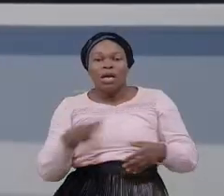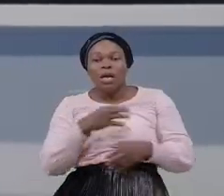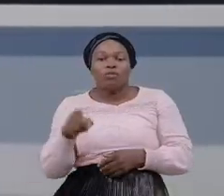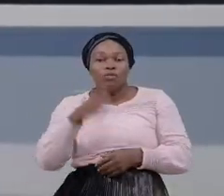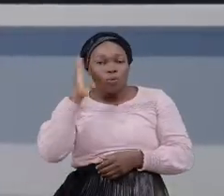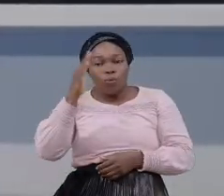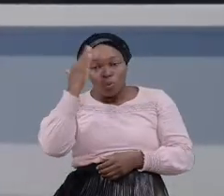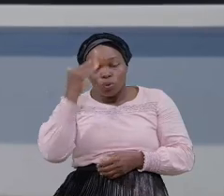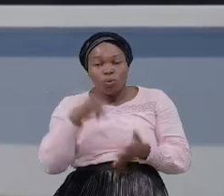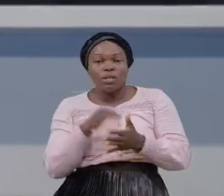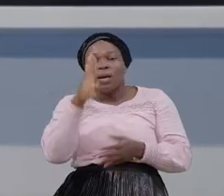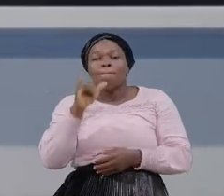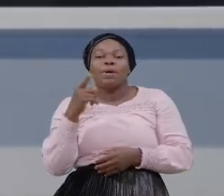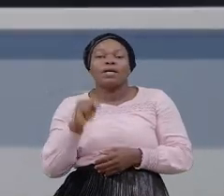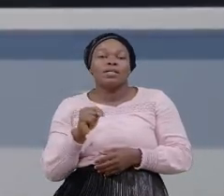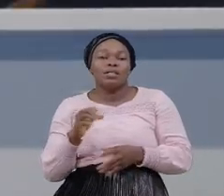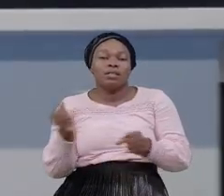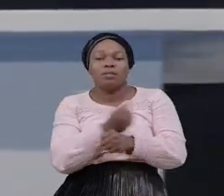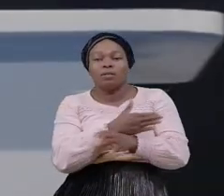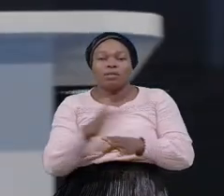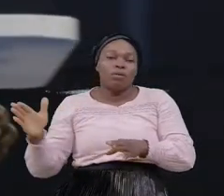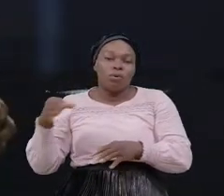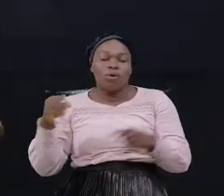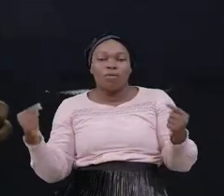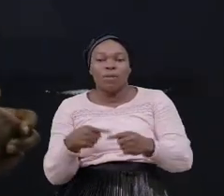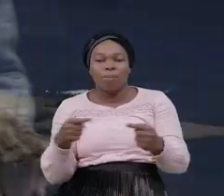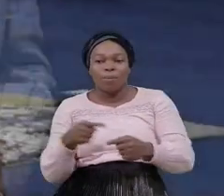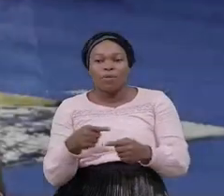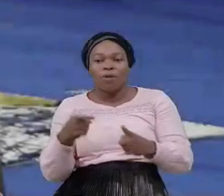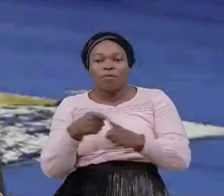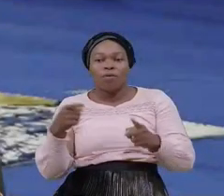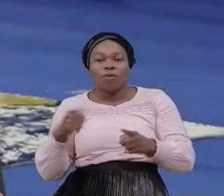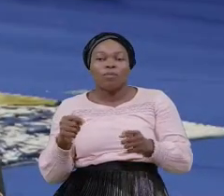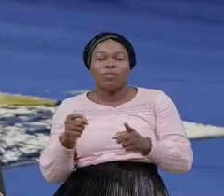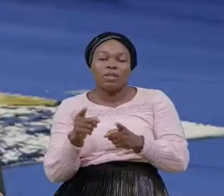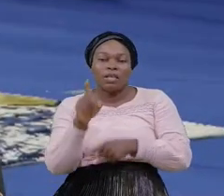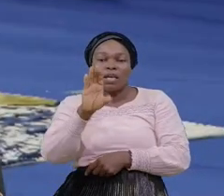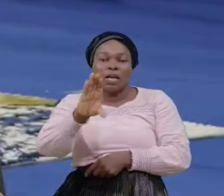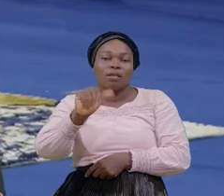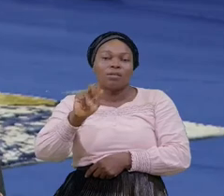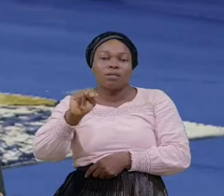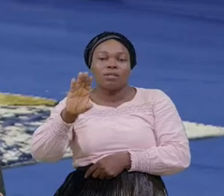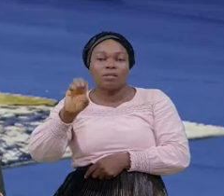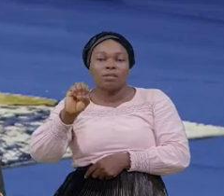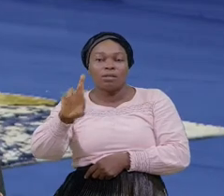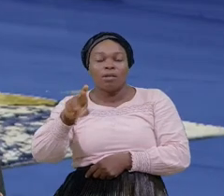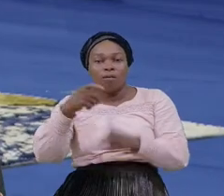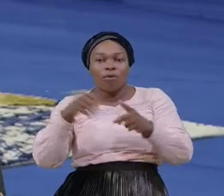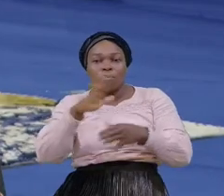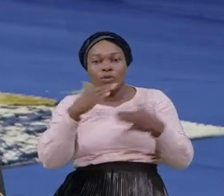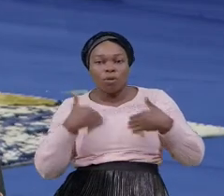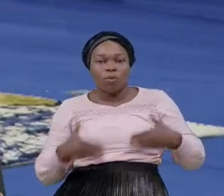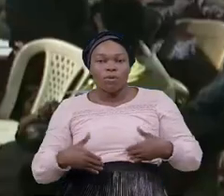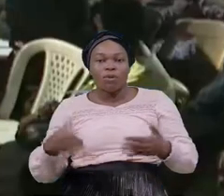corps, vous allez le savoir par le cancer totalement ôté de votre corps. Ce soir, je